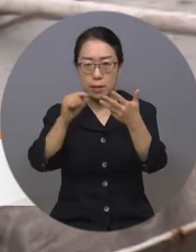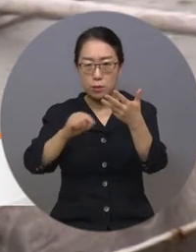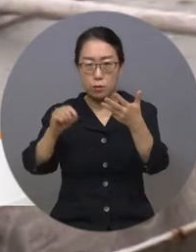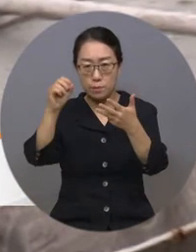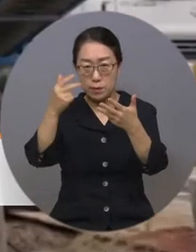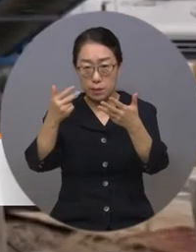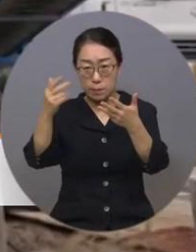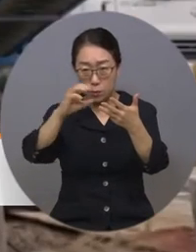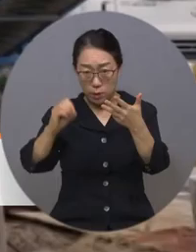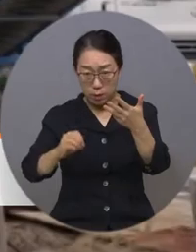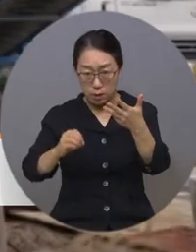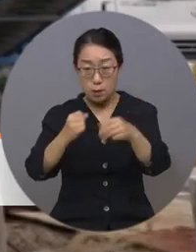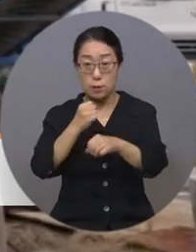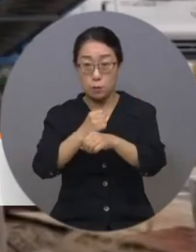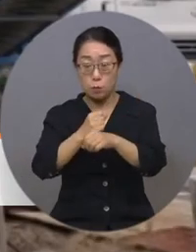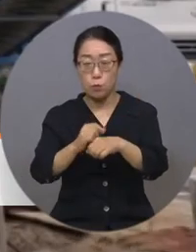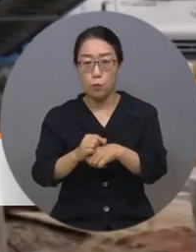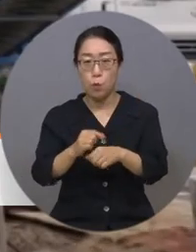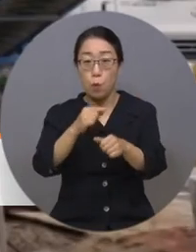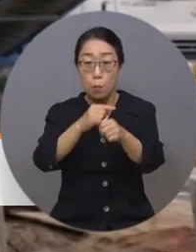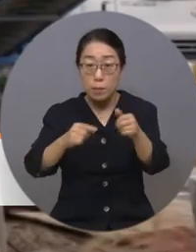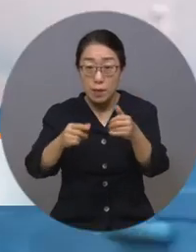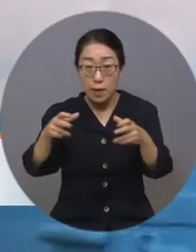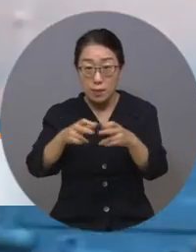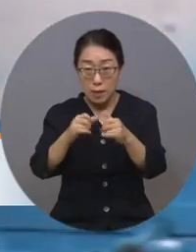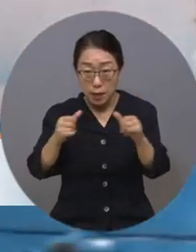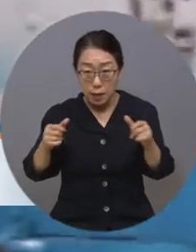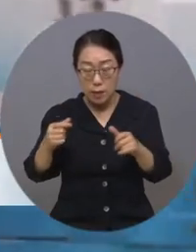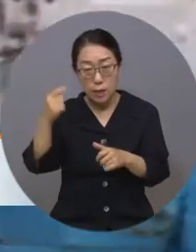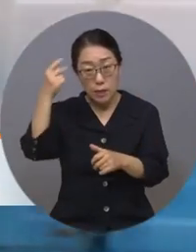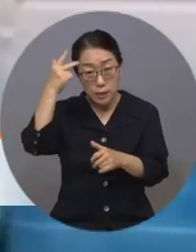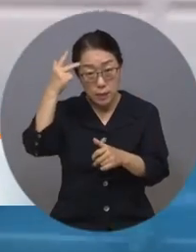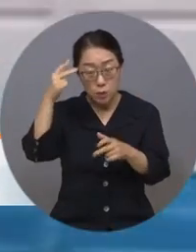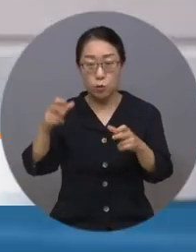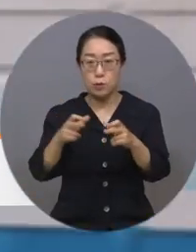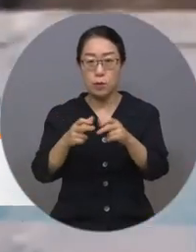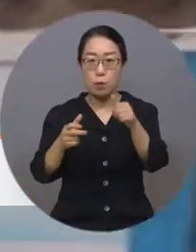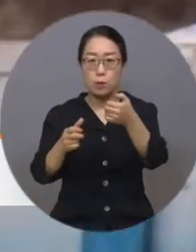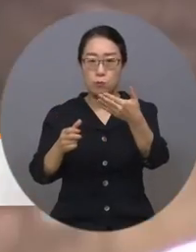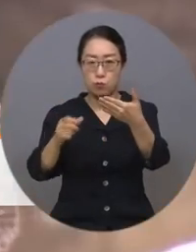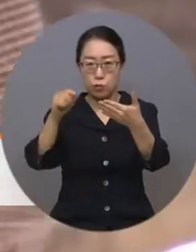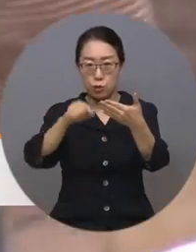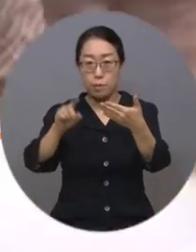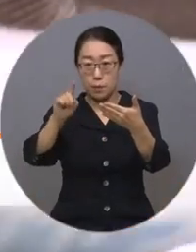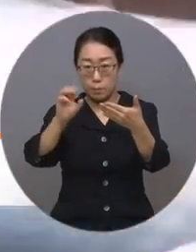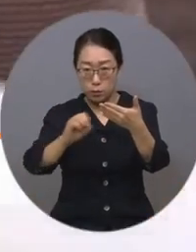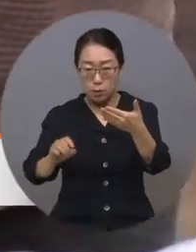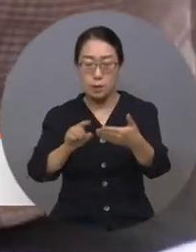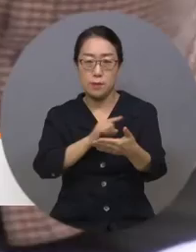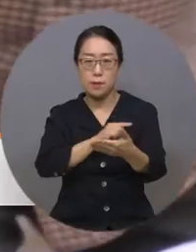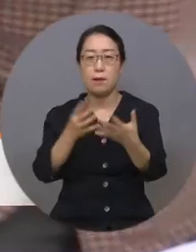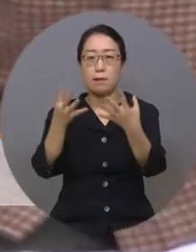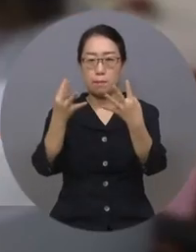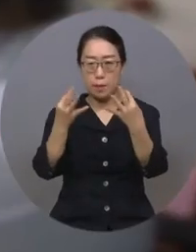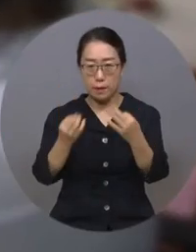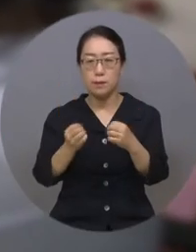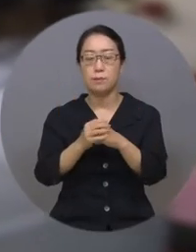부 나타났으며 피해 장애인 는 지적 장애인이 59.1% 로 가장 많았습니다